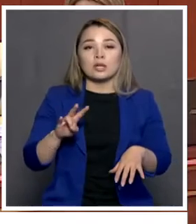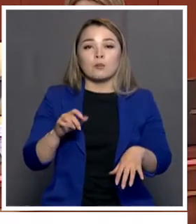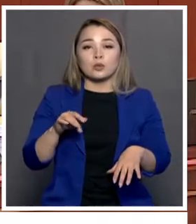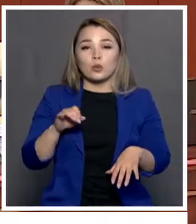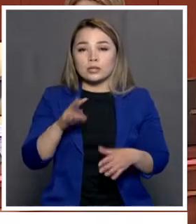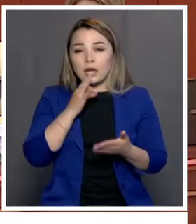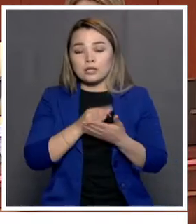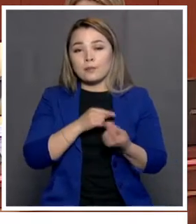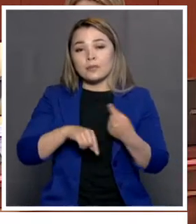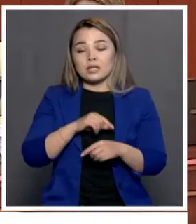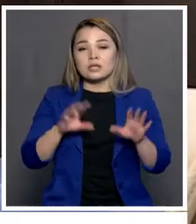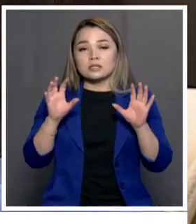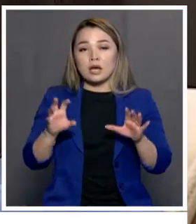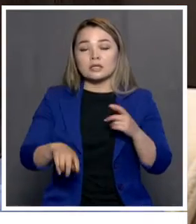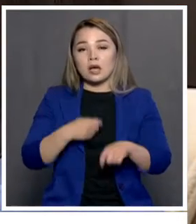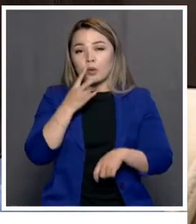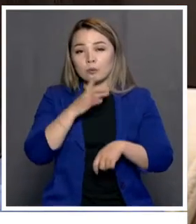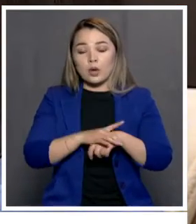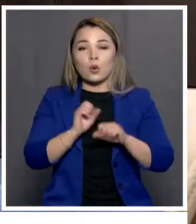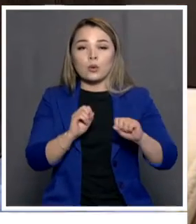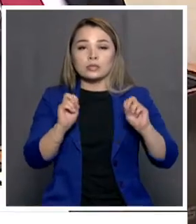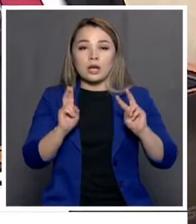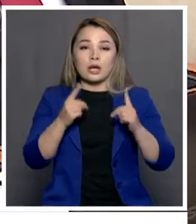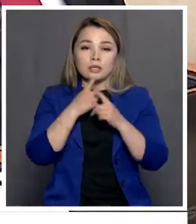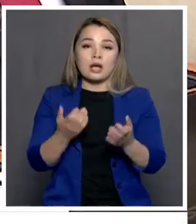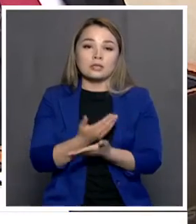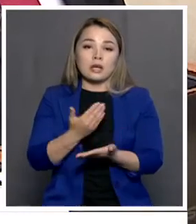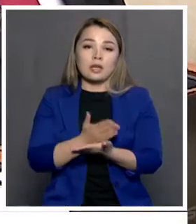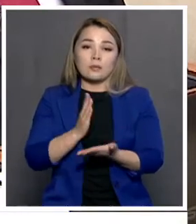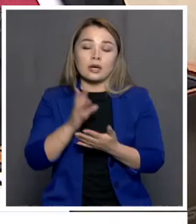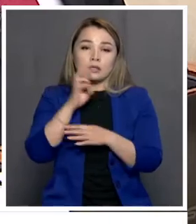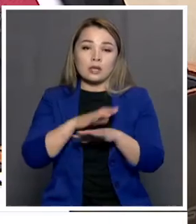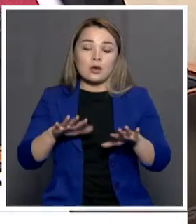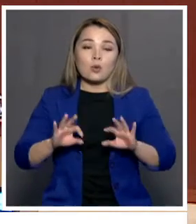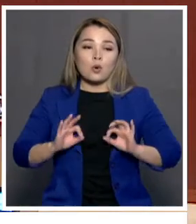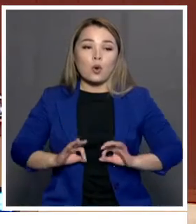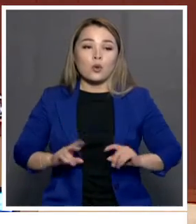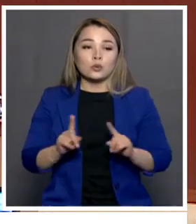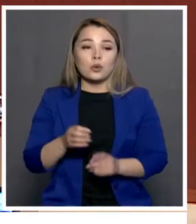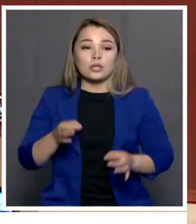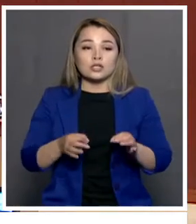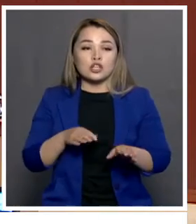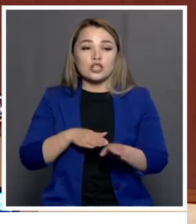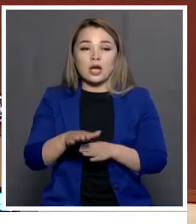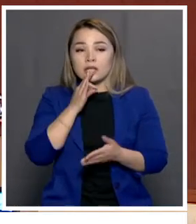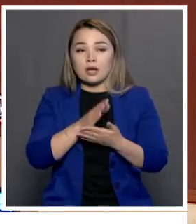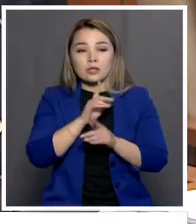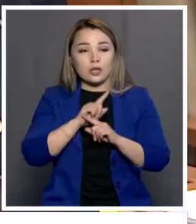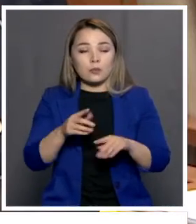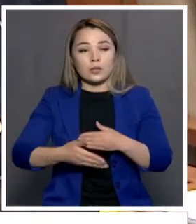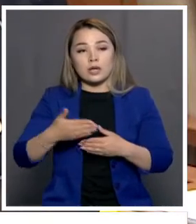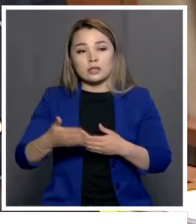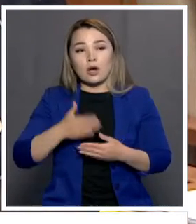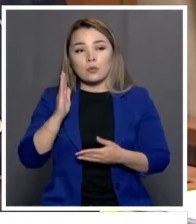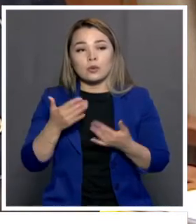талабы бизнесті заңсыз қысымнан қорғауды күшейтетінін баса айтты. Мәселен, енді прокурордың қаулысын орындамаған лауазымды тұлғалар жауапқа